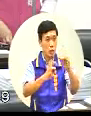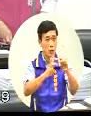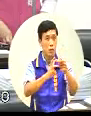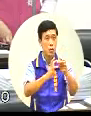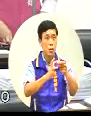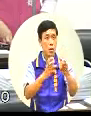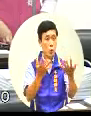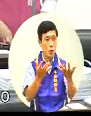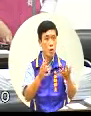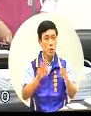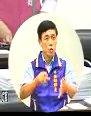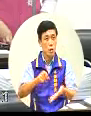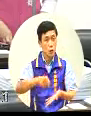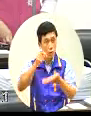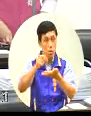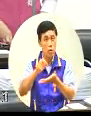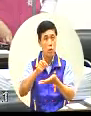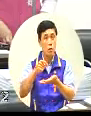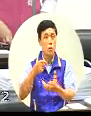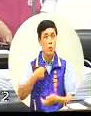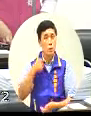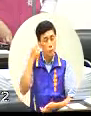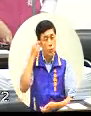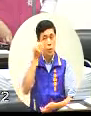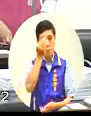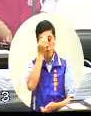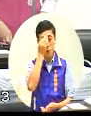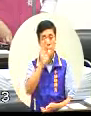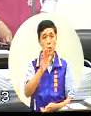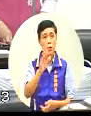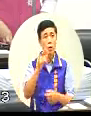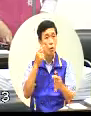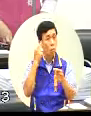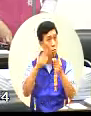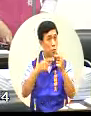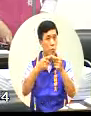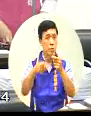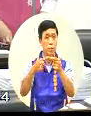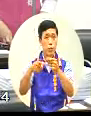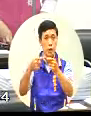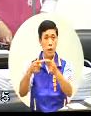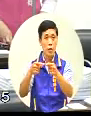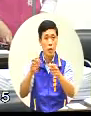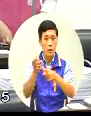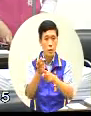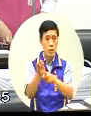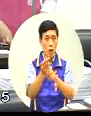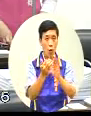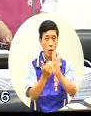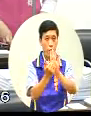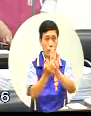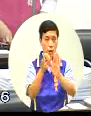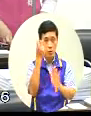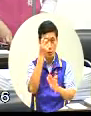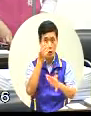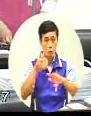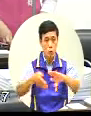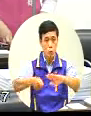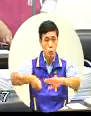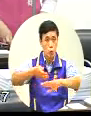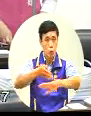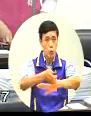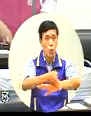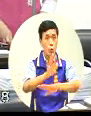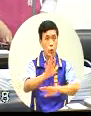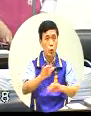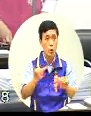在处理，其实真的很困扰。然后你每年又有消防都有通过啊，是不是也互相冲突齁？那我是